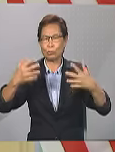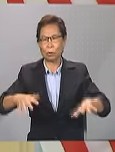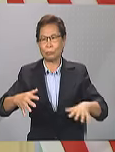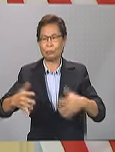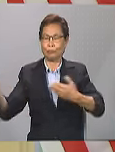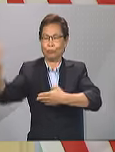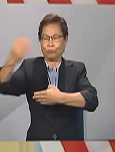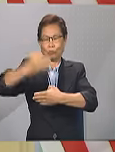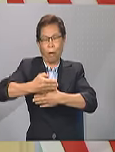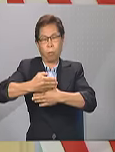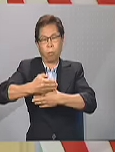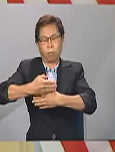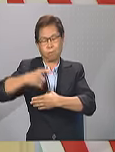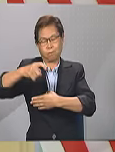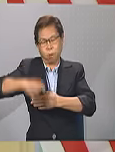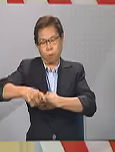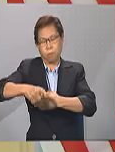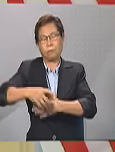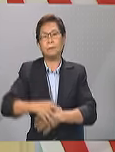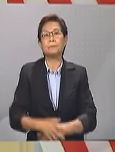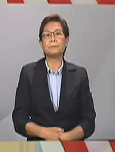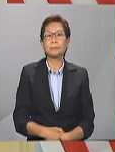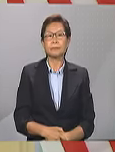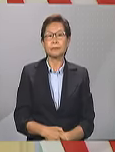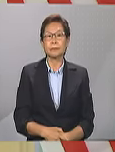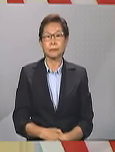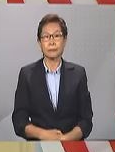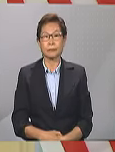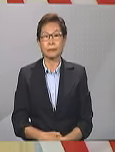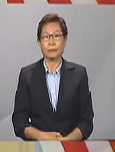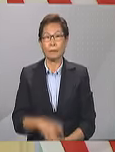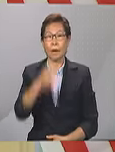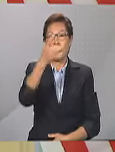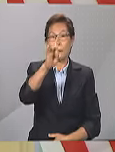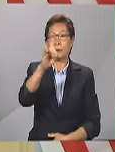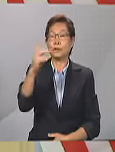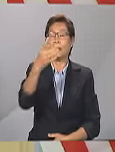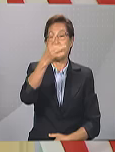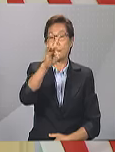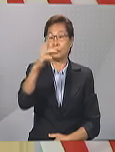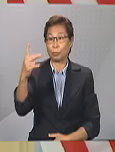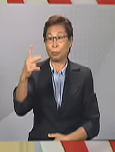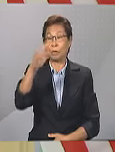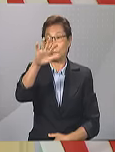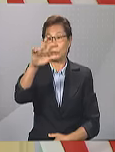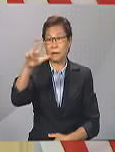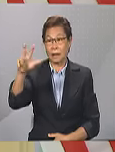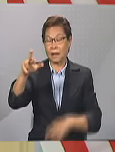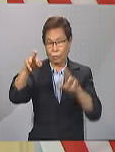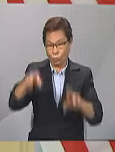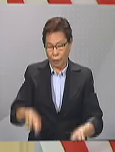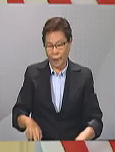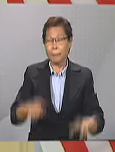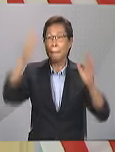korentin secara wajib seramai 18050 Tiga Raya